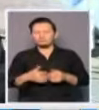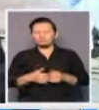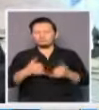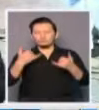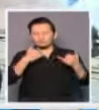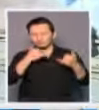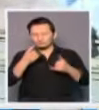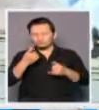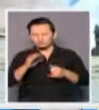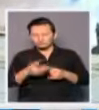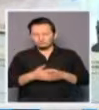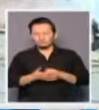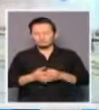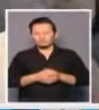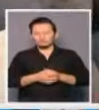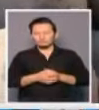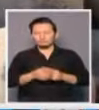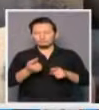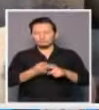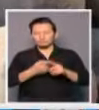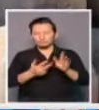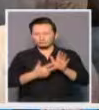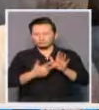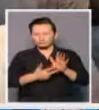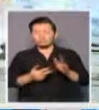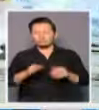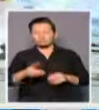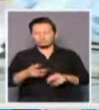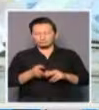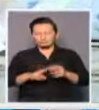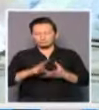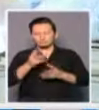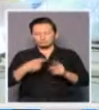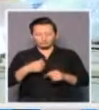қауын 100 теңге, асқабақ 150-ден, картоп 80. Өнім бәрі өзімнің шаруа қожалығымнан.